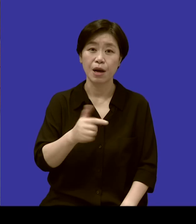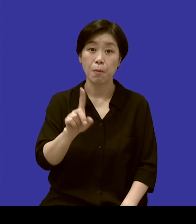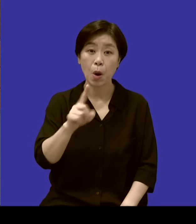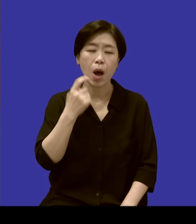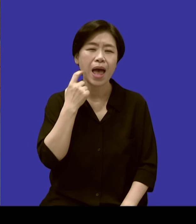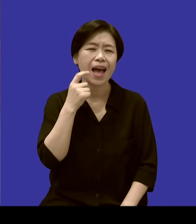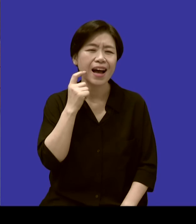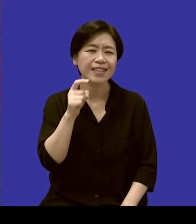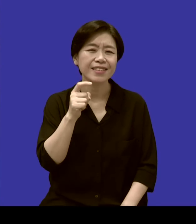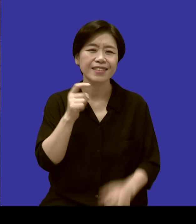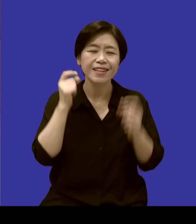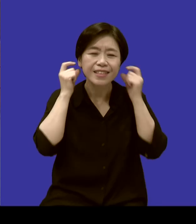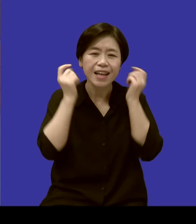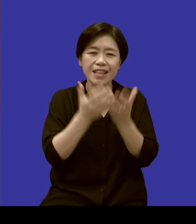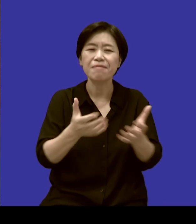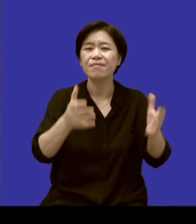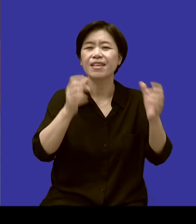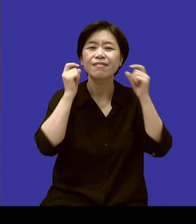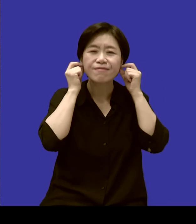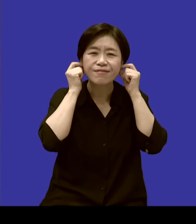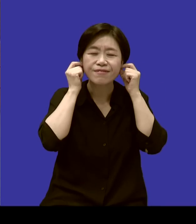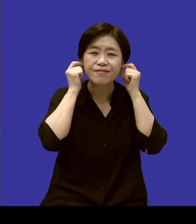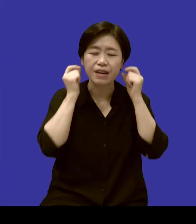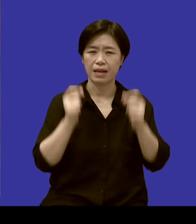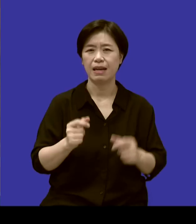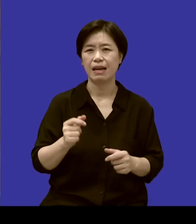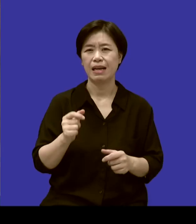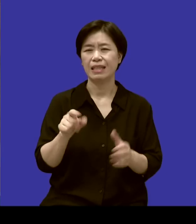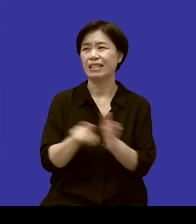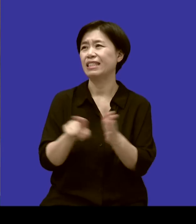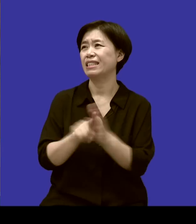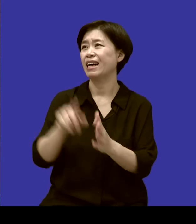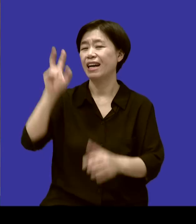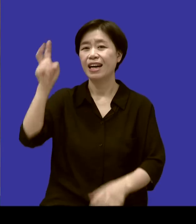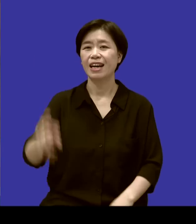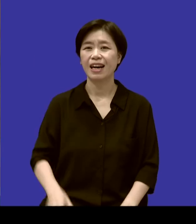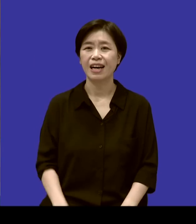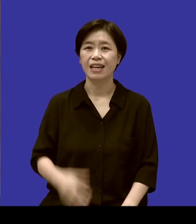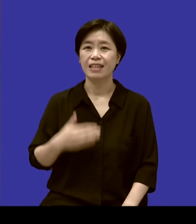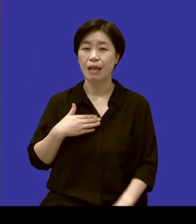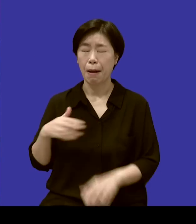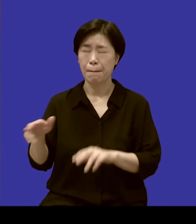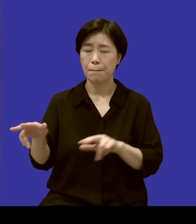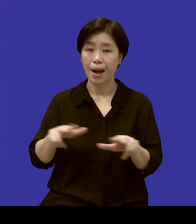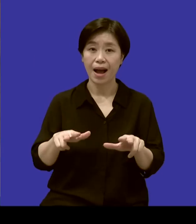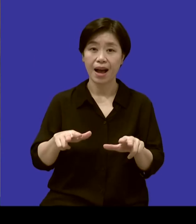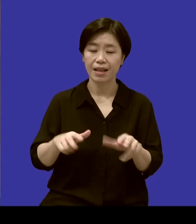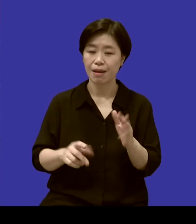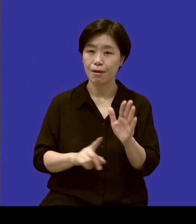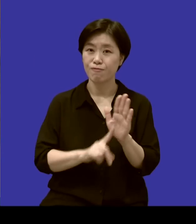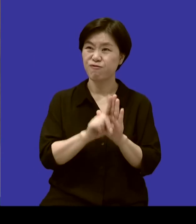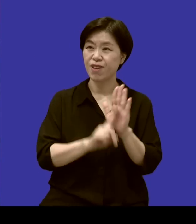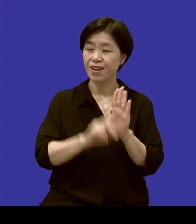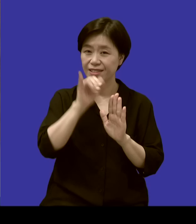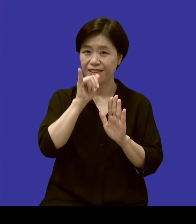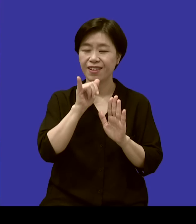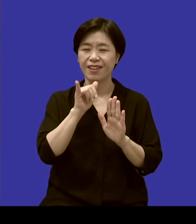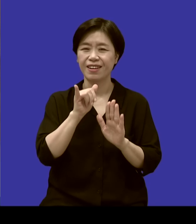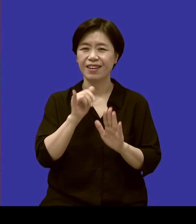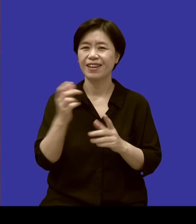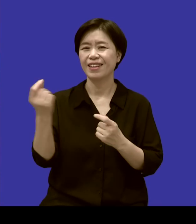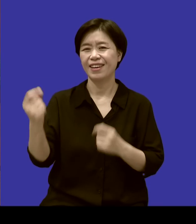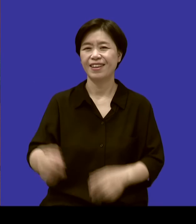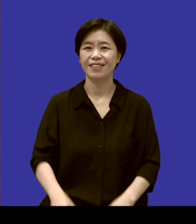알루미늄? 알루미늄. 양은 알루미늄 신앙이에요. 저는 은혜 받으면 못 견디겠는 거예요. 어. 그리고 교회에서 은혜를 받으면 집을 안